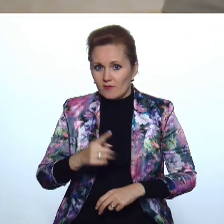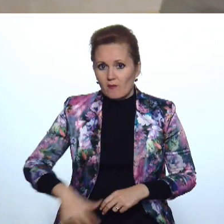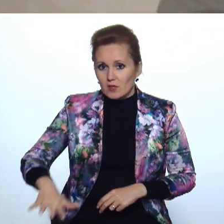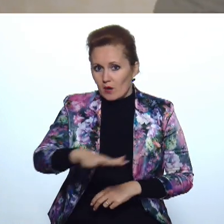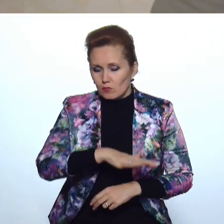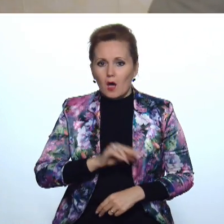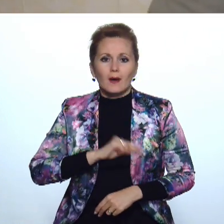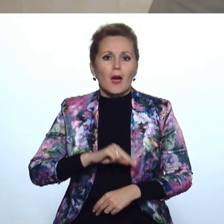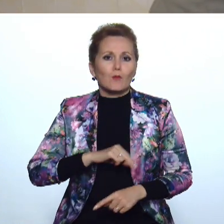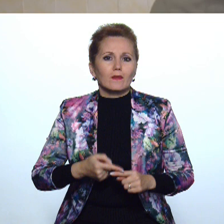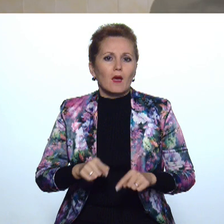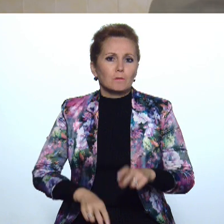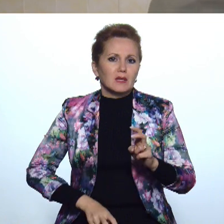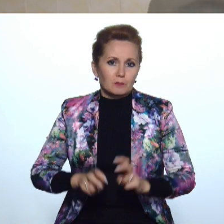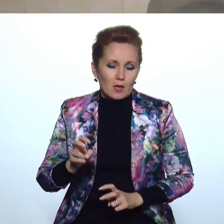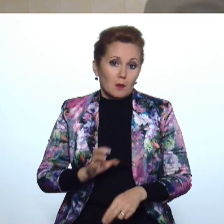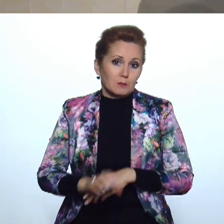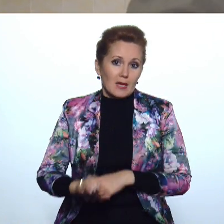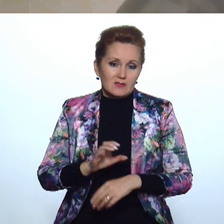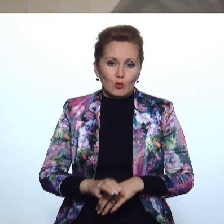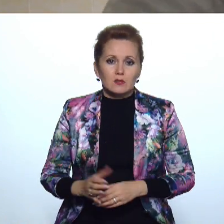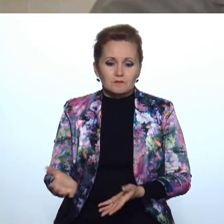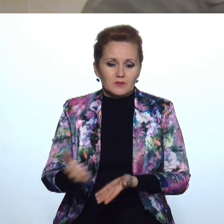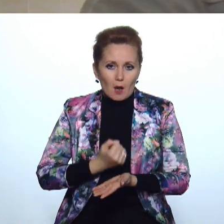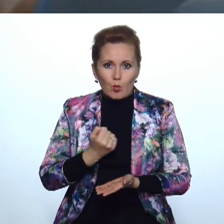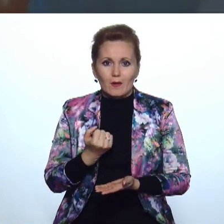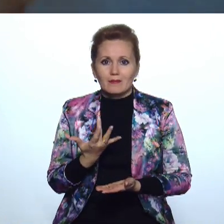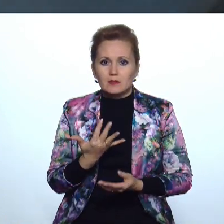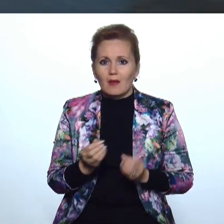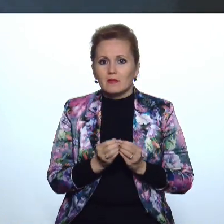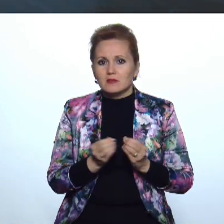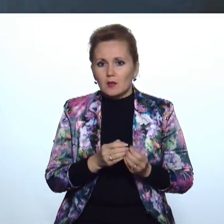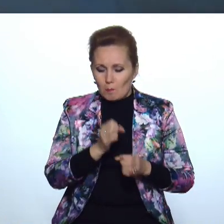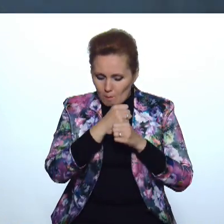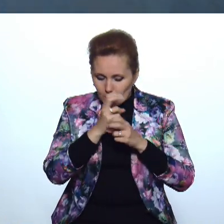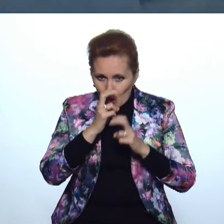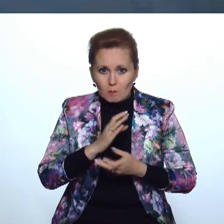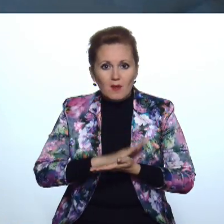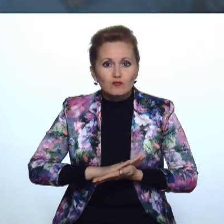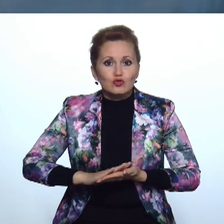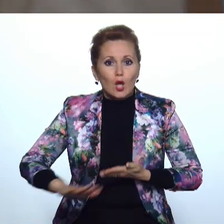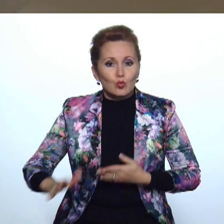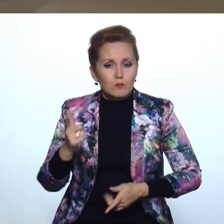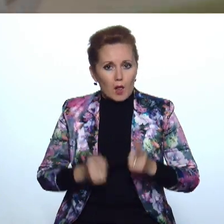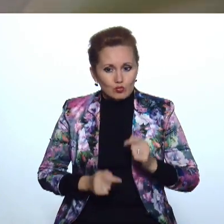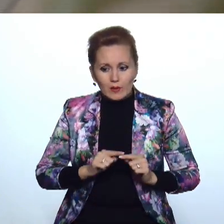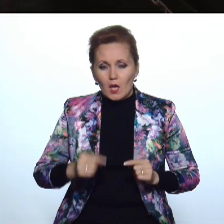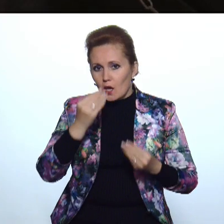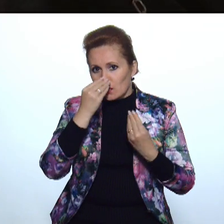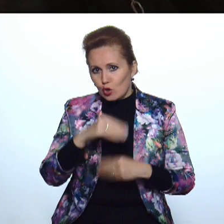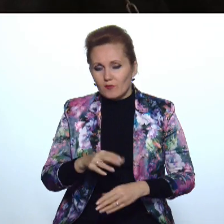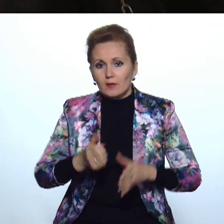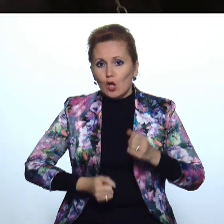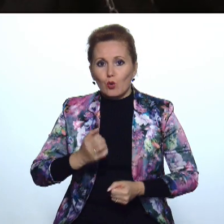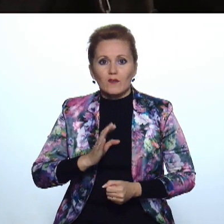Сегодня работает на этом предприятии. Производит забор более десятка проб. Проверяет чистоту молочной линии и качество надоенного с